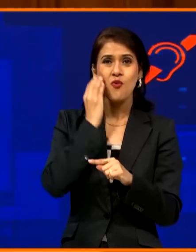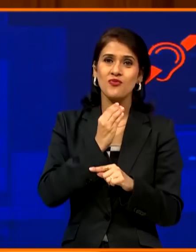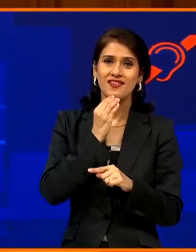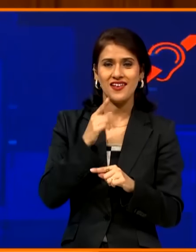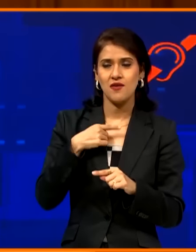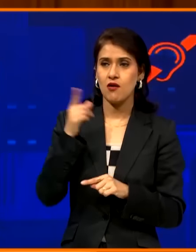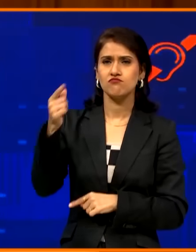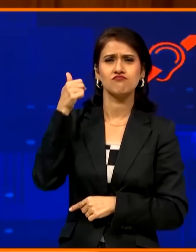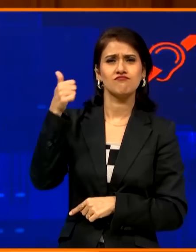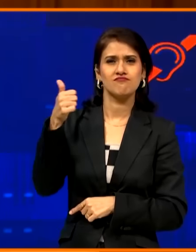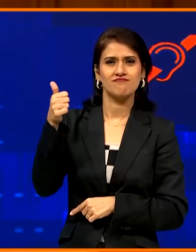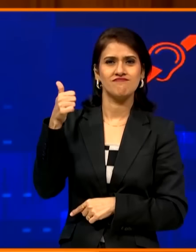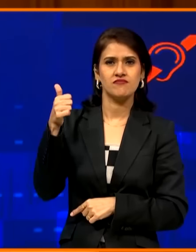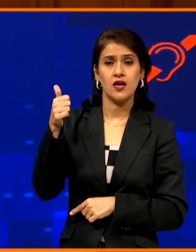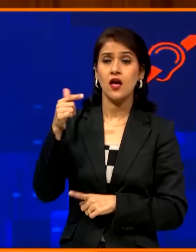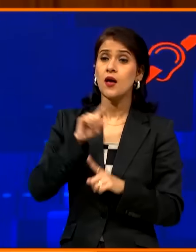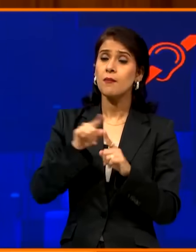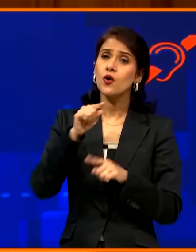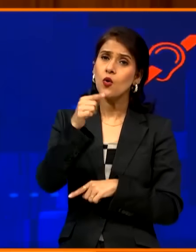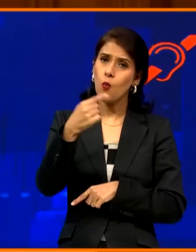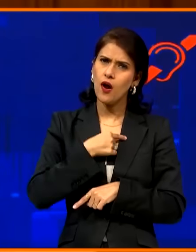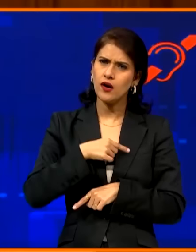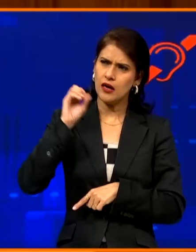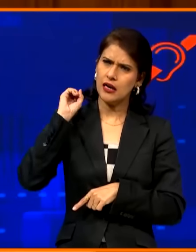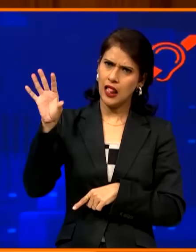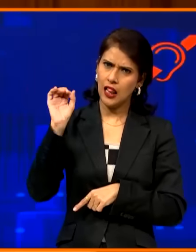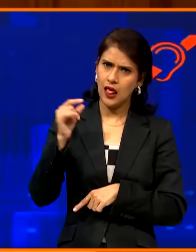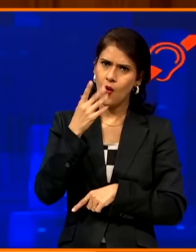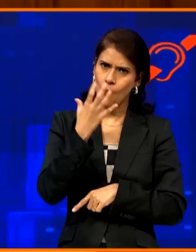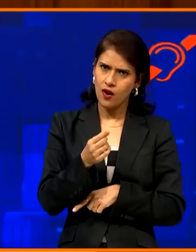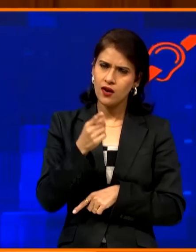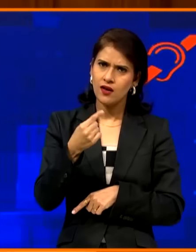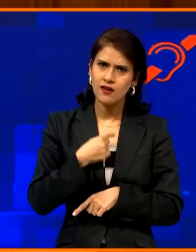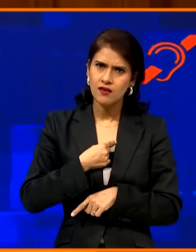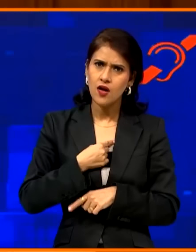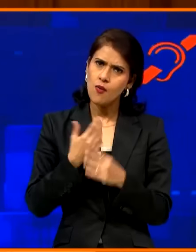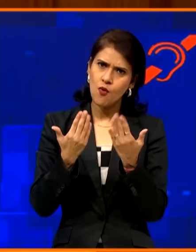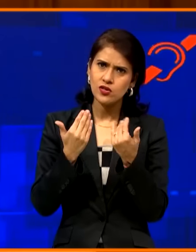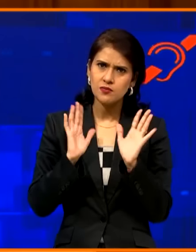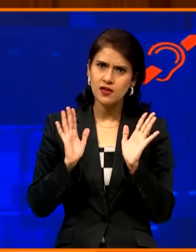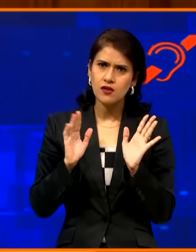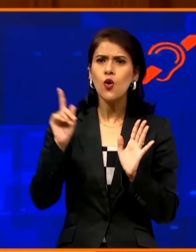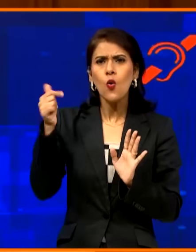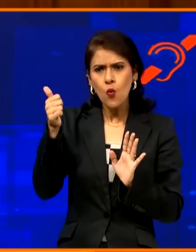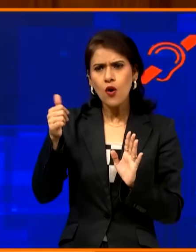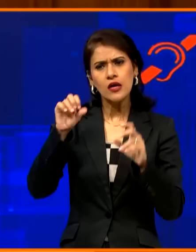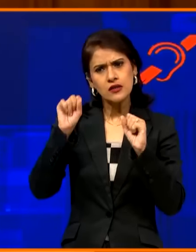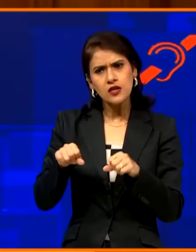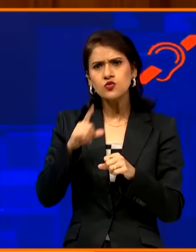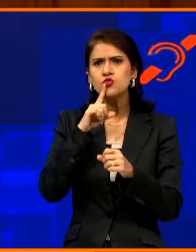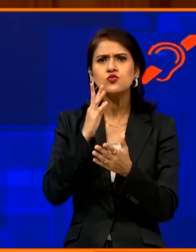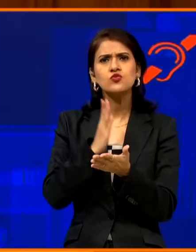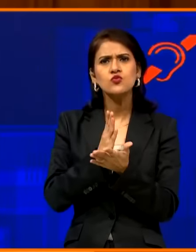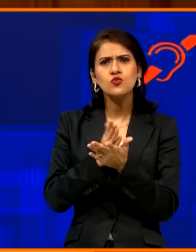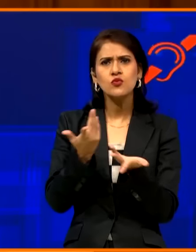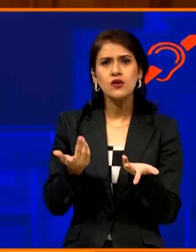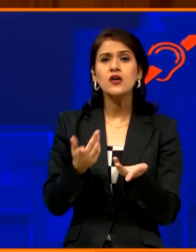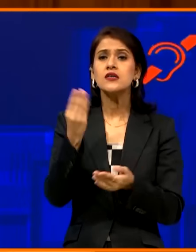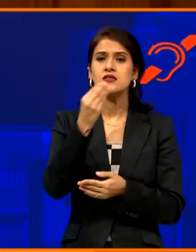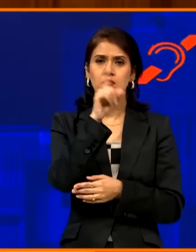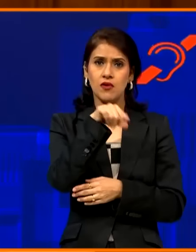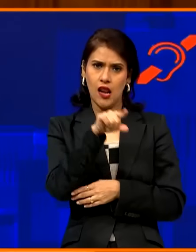हैं कि मैं उनकी तारीफ ना करूं और हमेशा बुराई करता रहू यह कैसे हो सकता है कहीं कभी तारीफ भी होगी